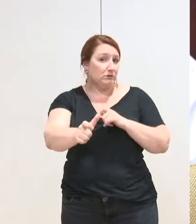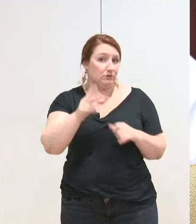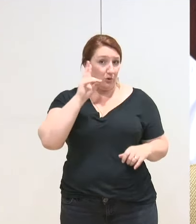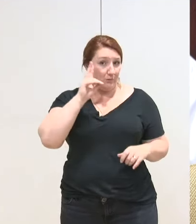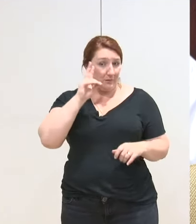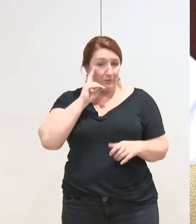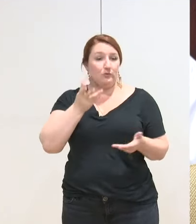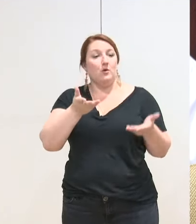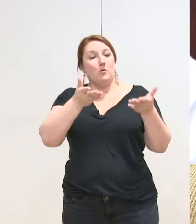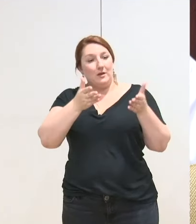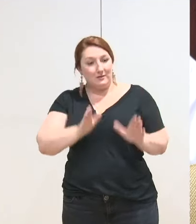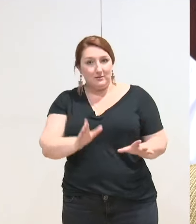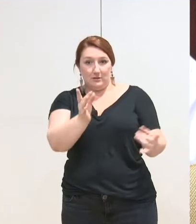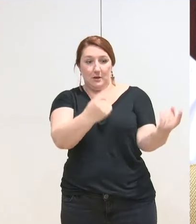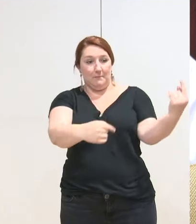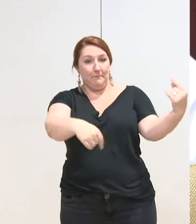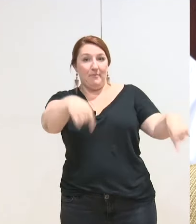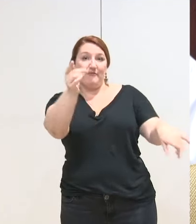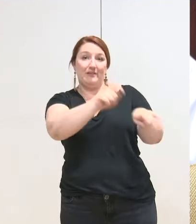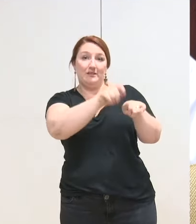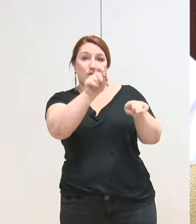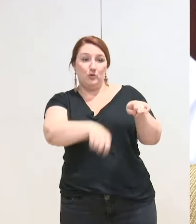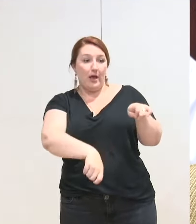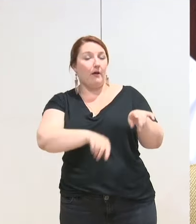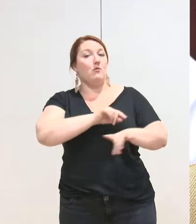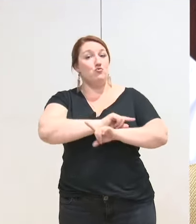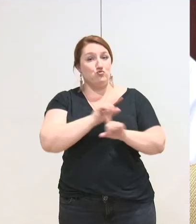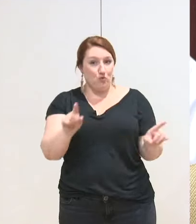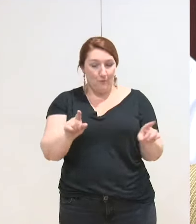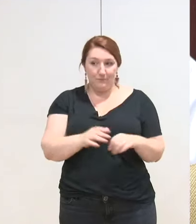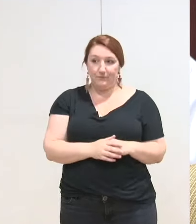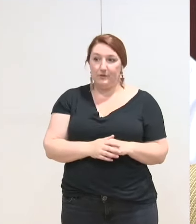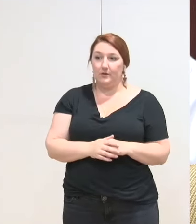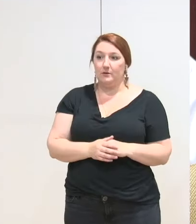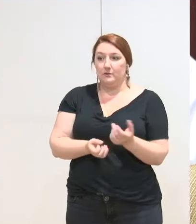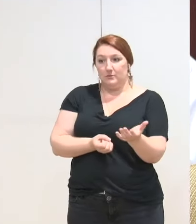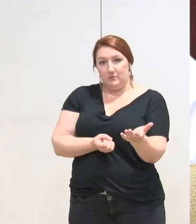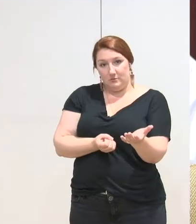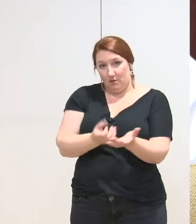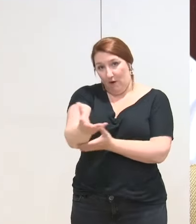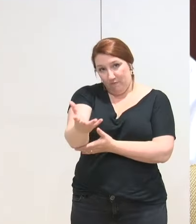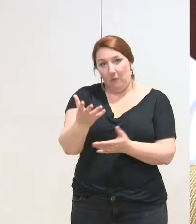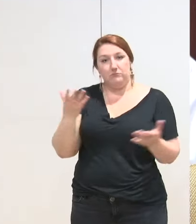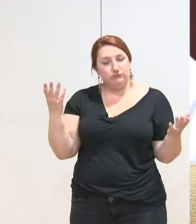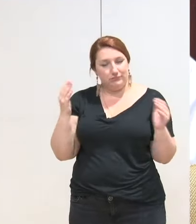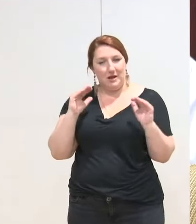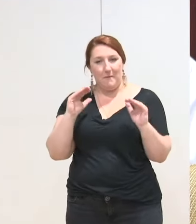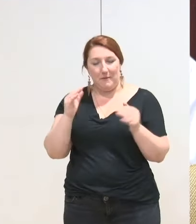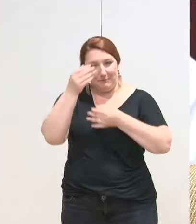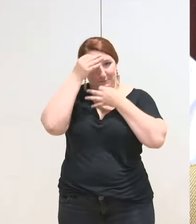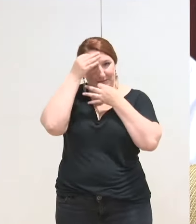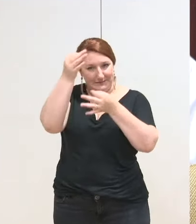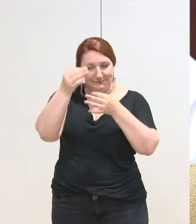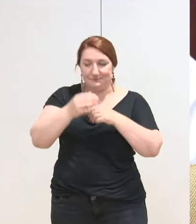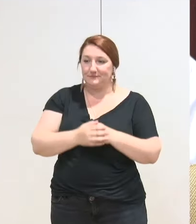de ne pas conduire à sa titularisation petite précision me semble-t-il nécessaire ensuite sur les les